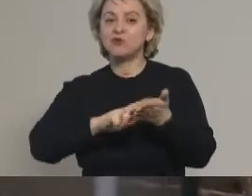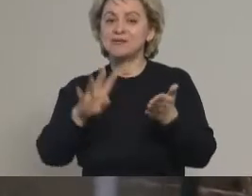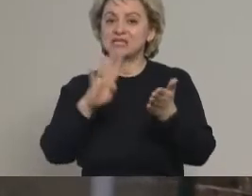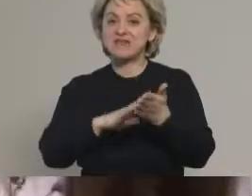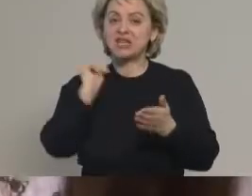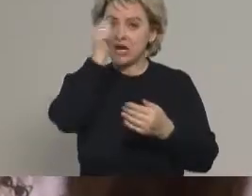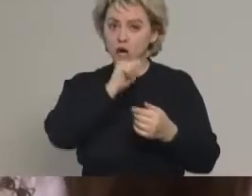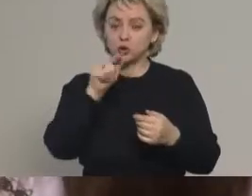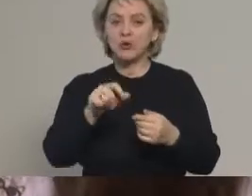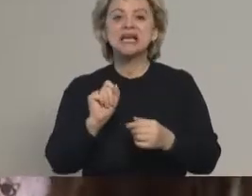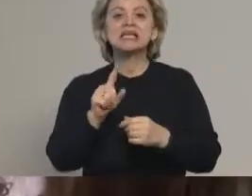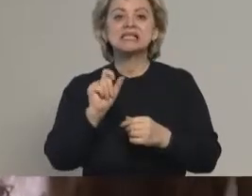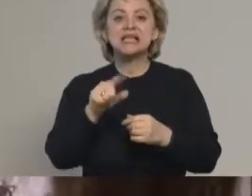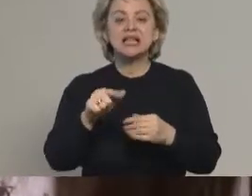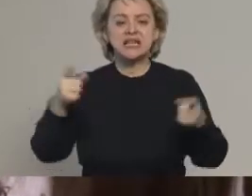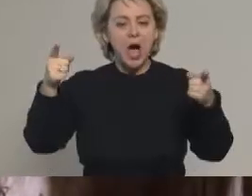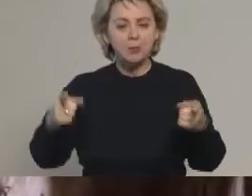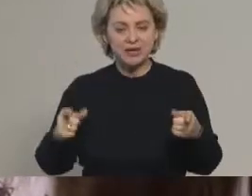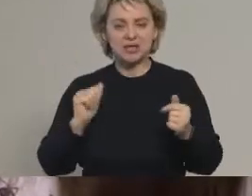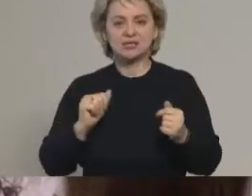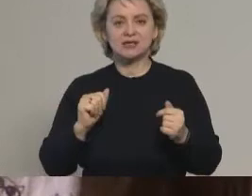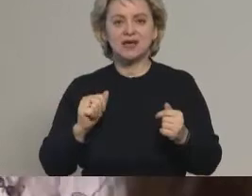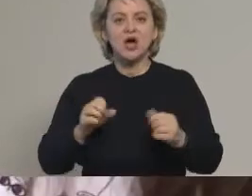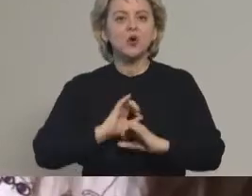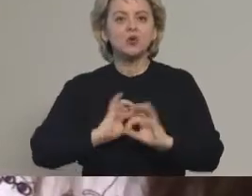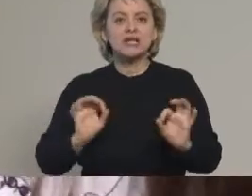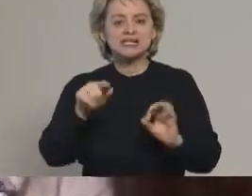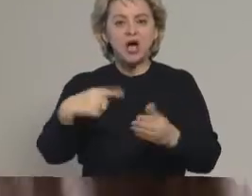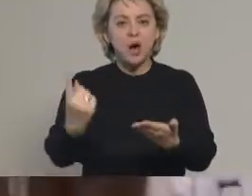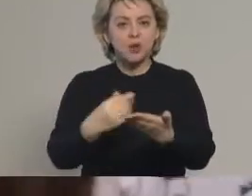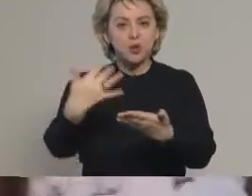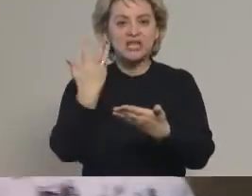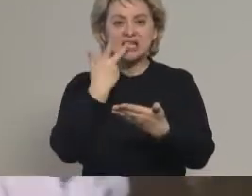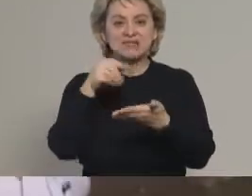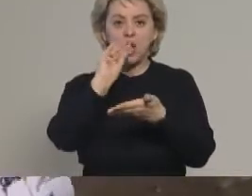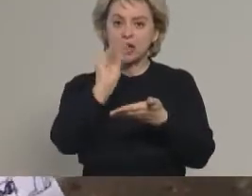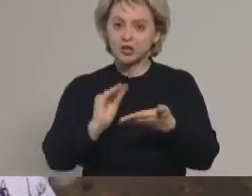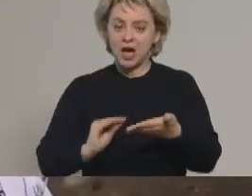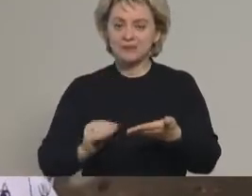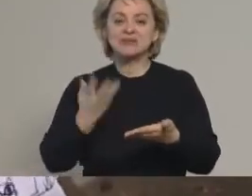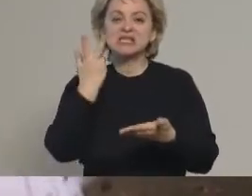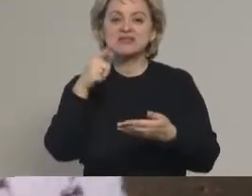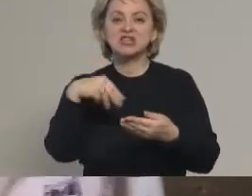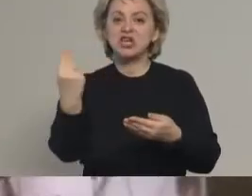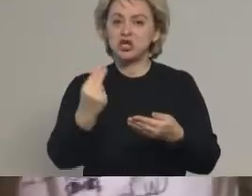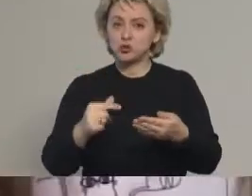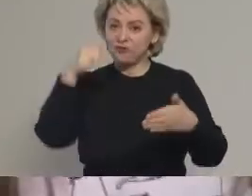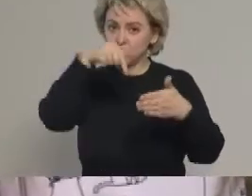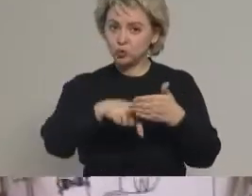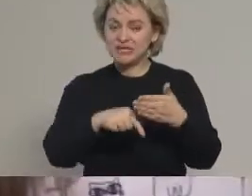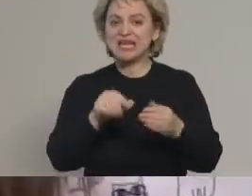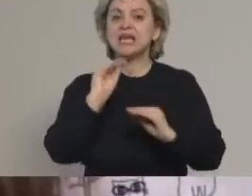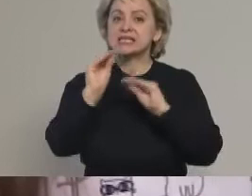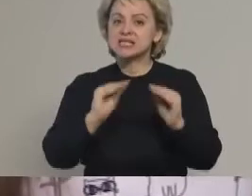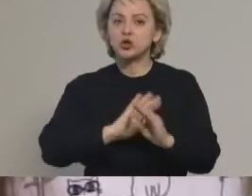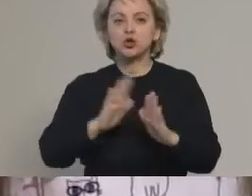1787-89 годов. Золотые обрезы, роскошная обложка с цветочным орнаментом, цветные иллюстрации внутри. Содержал